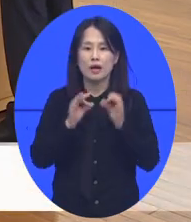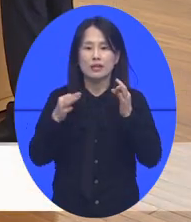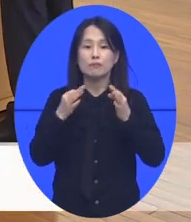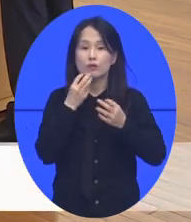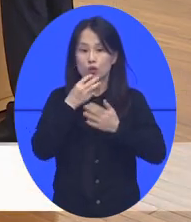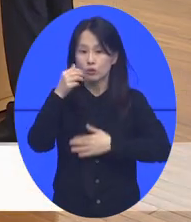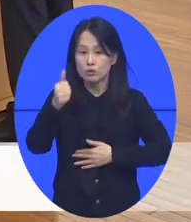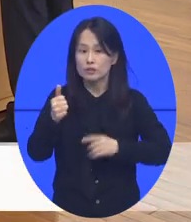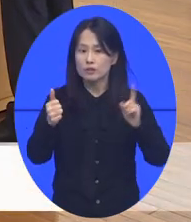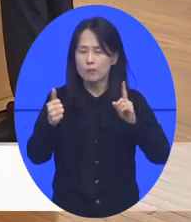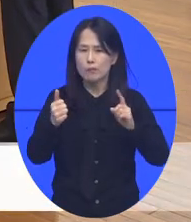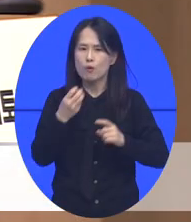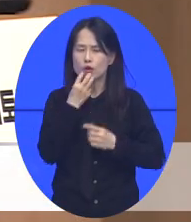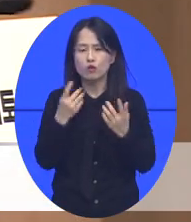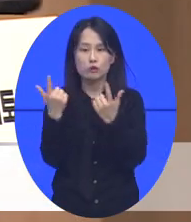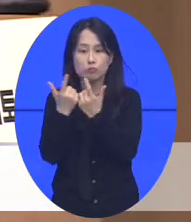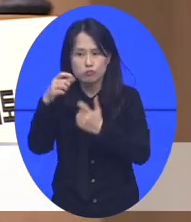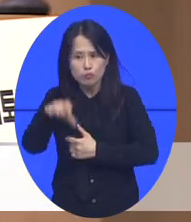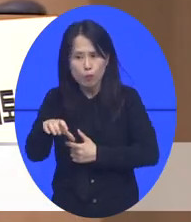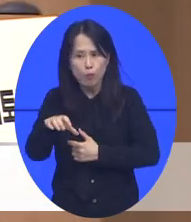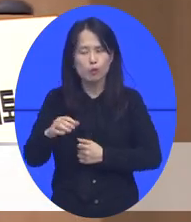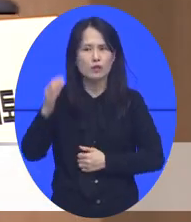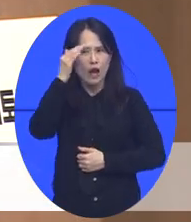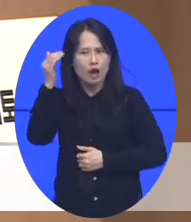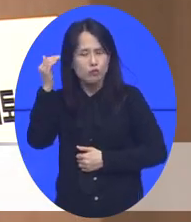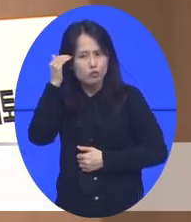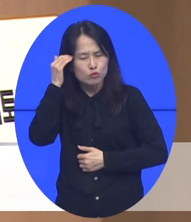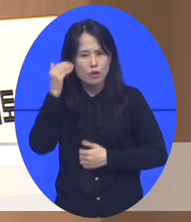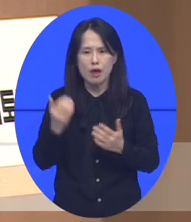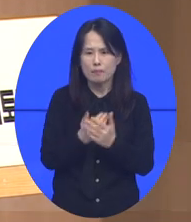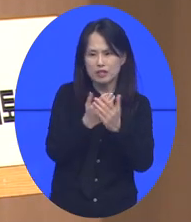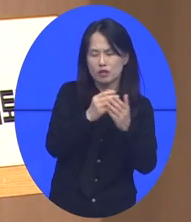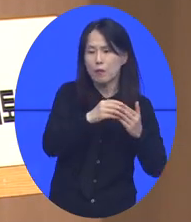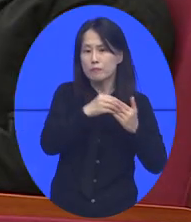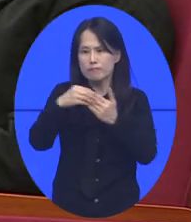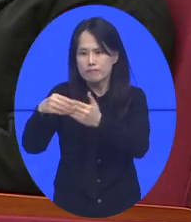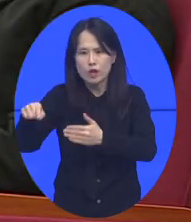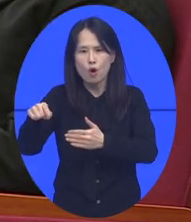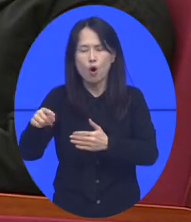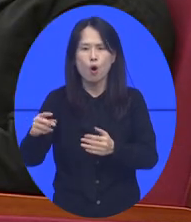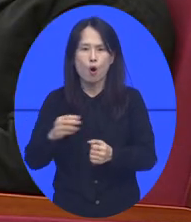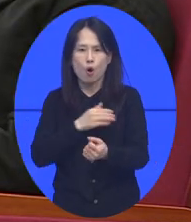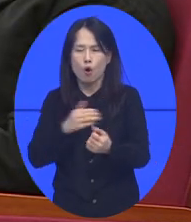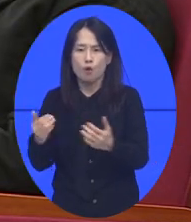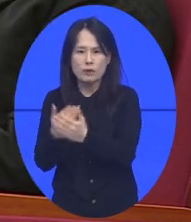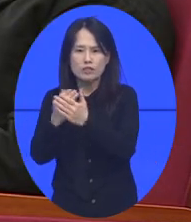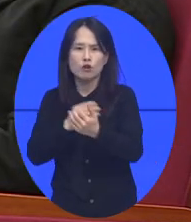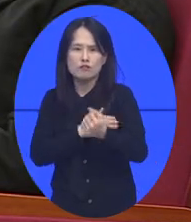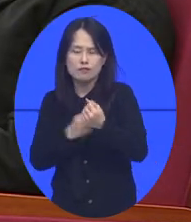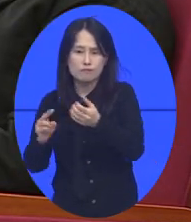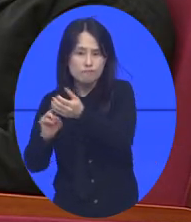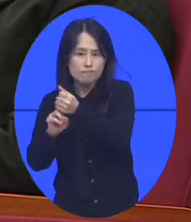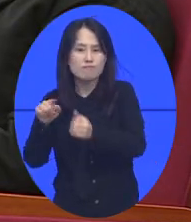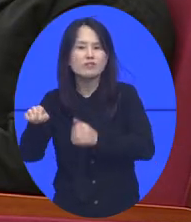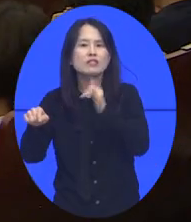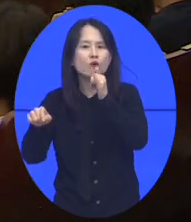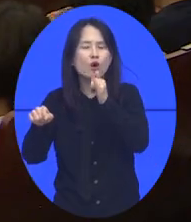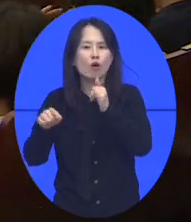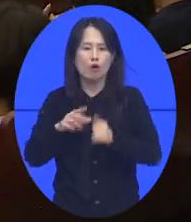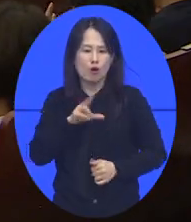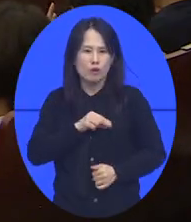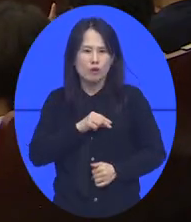김동연 지사는 경기 북부가 우리나라의 발전을 견인할 수 있는 성장 동력이 될수 있다며